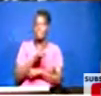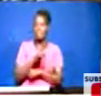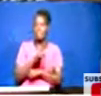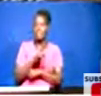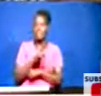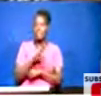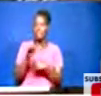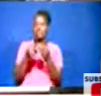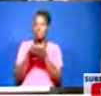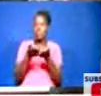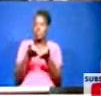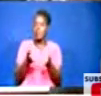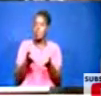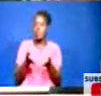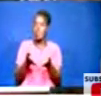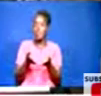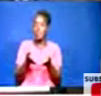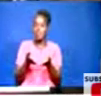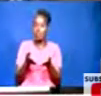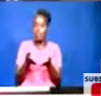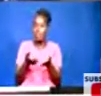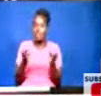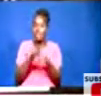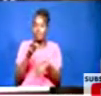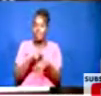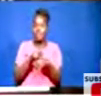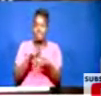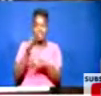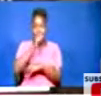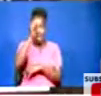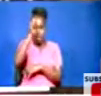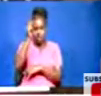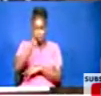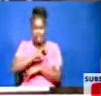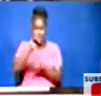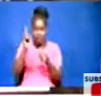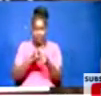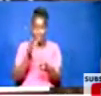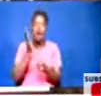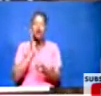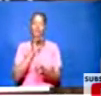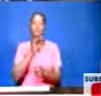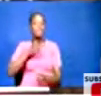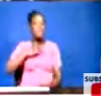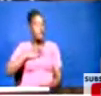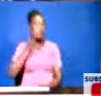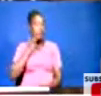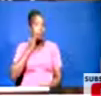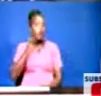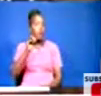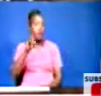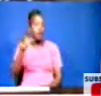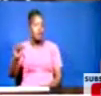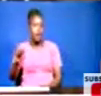kufika katika sherehe ya kitaifa kama hii. Ni siku ya Mashujaa. Shujaa wa kwanza ni wazazi wangu, mamangu Mora na babangu Charles kutoka